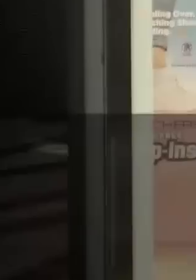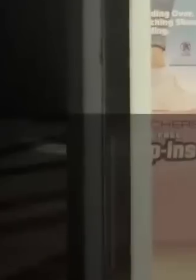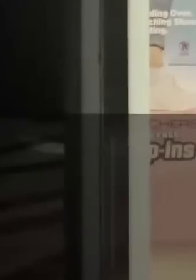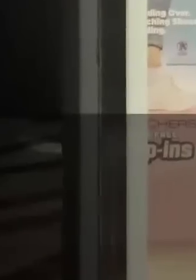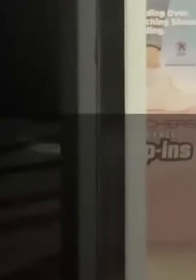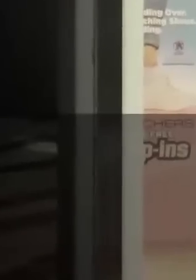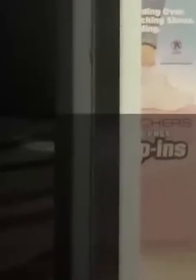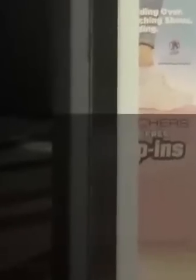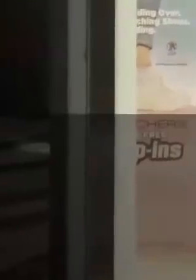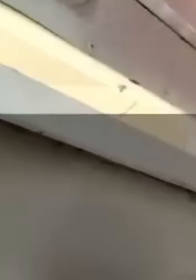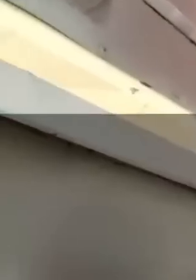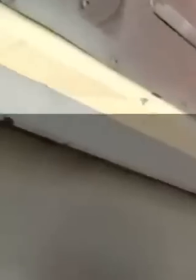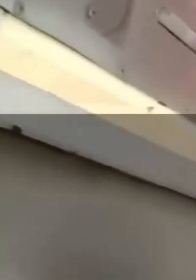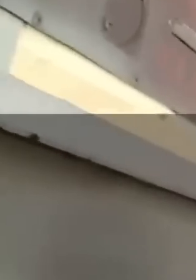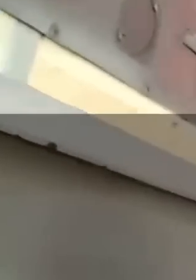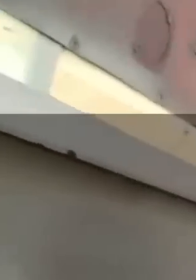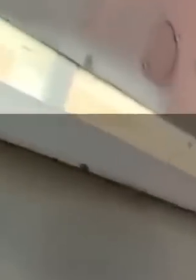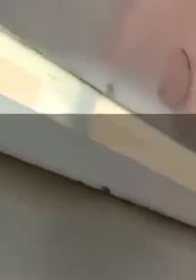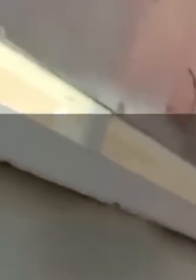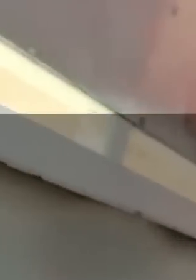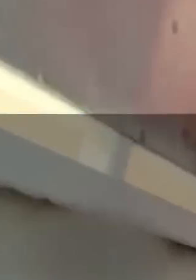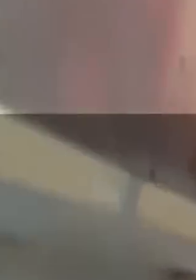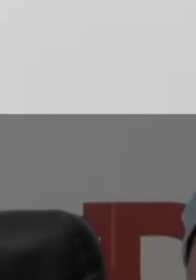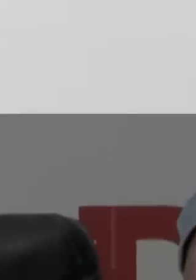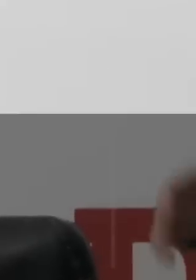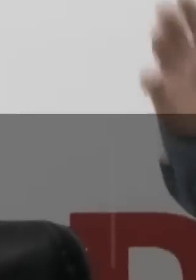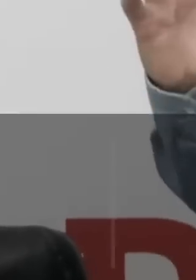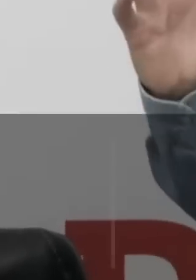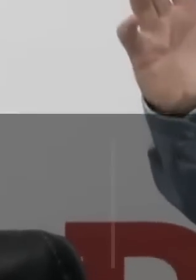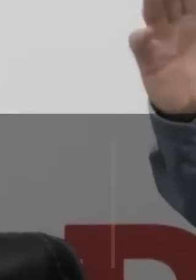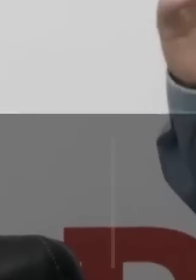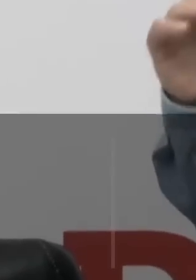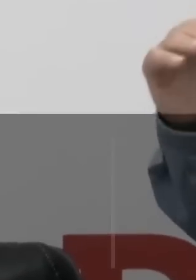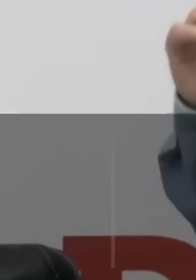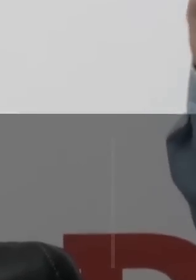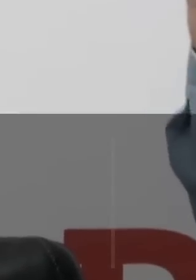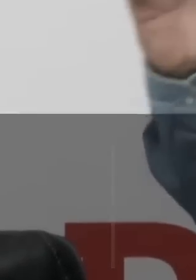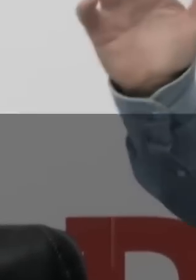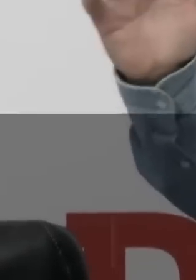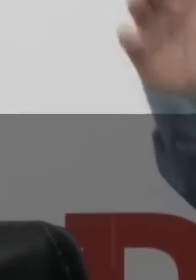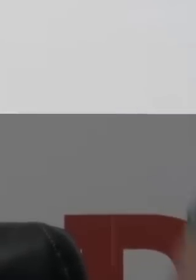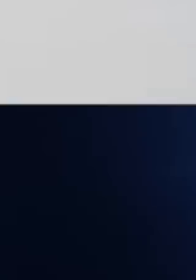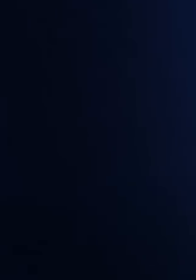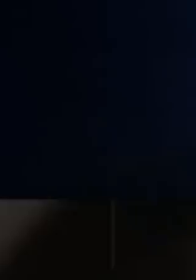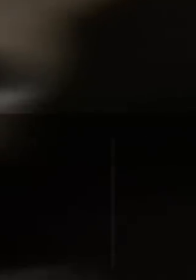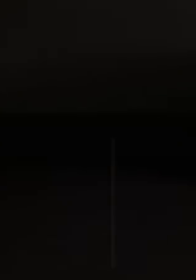מיכאל שמש עם פרטים חדשים על המעורבות של שרה נתניהו. השביתה, אני אגיד לך, השביתה חוקית, אני